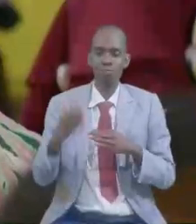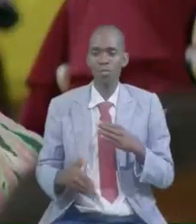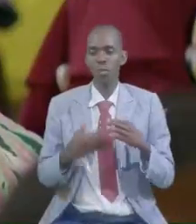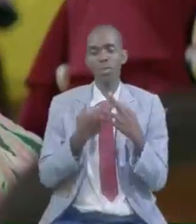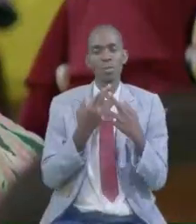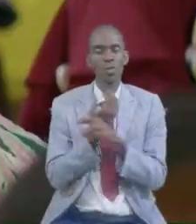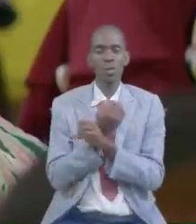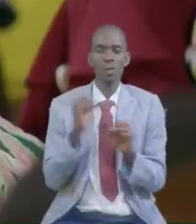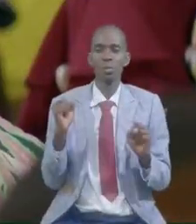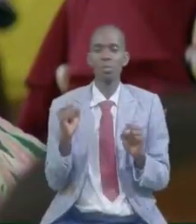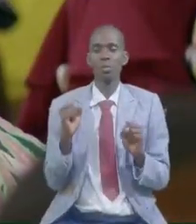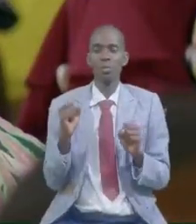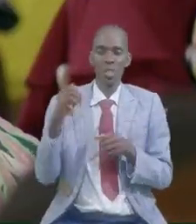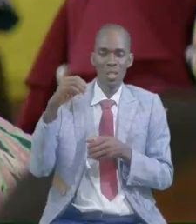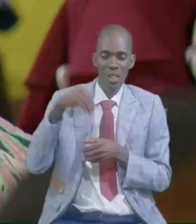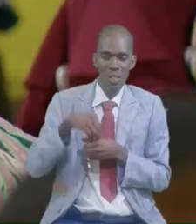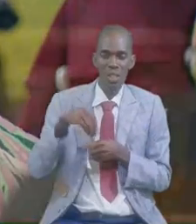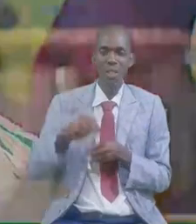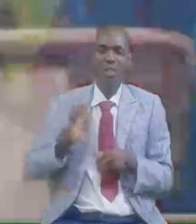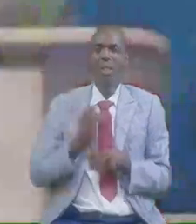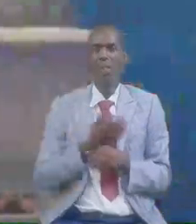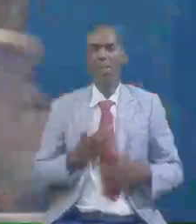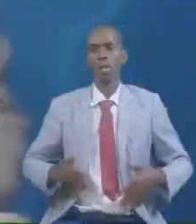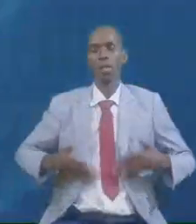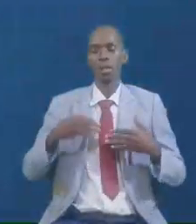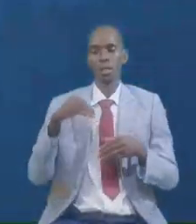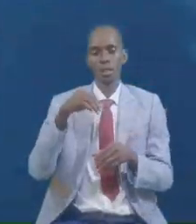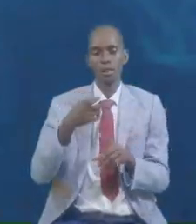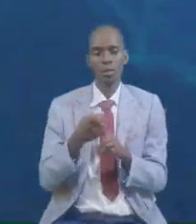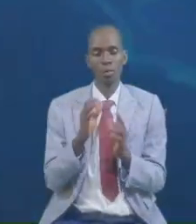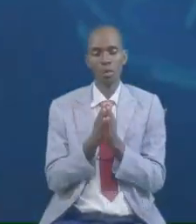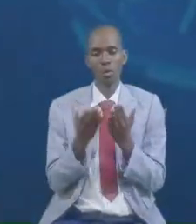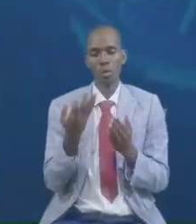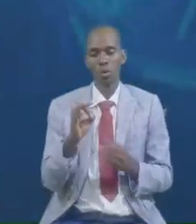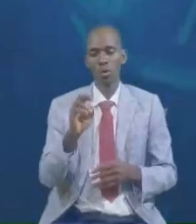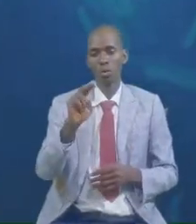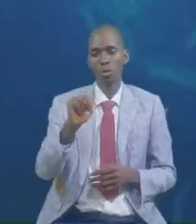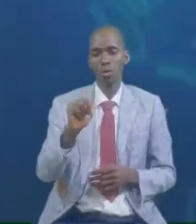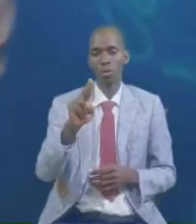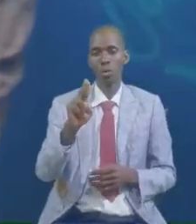rédemption totale dans nos vies, en Nombre 23,